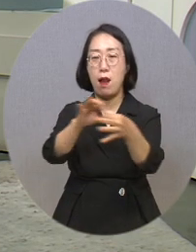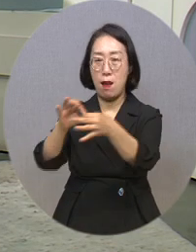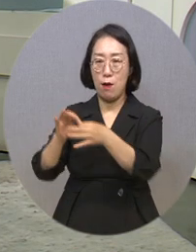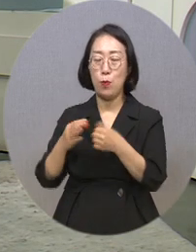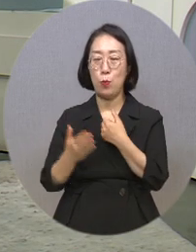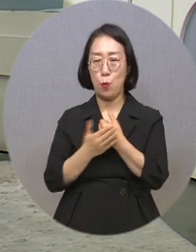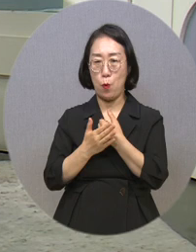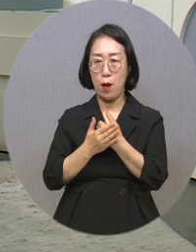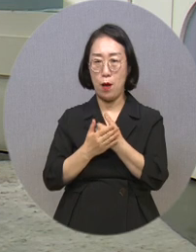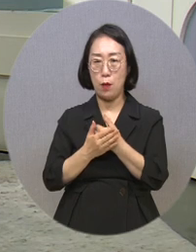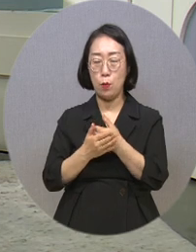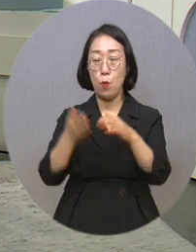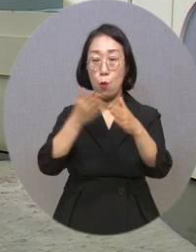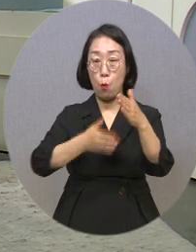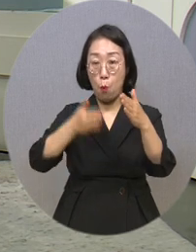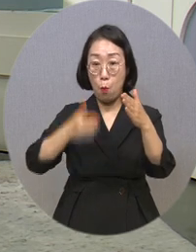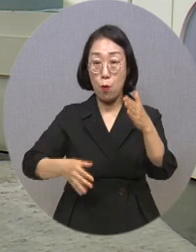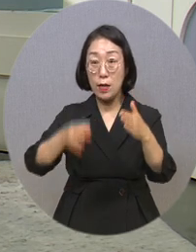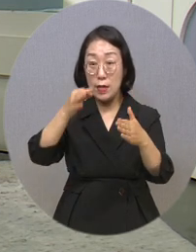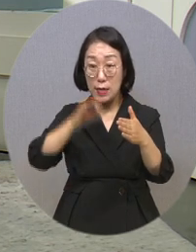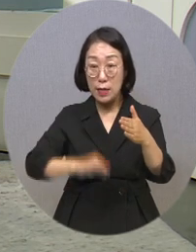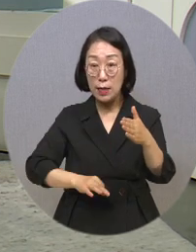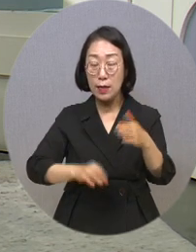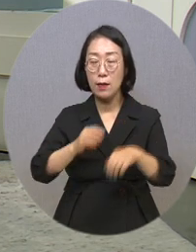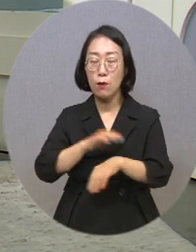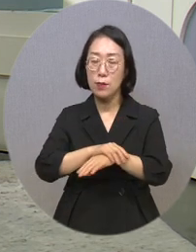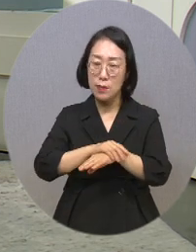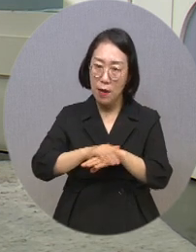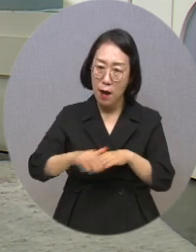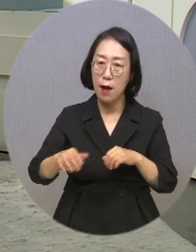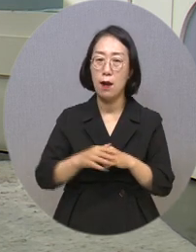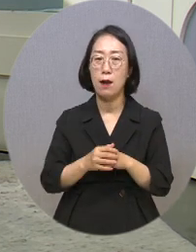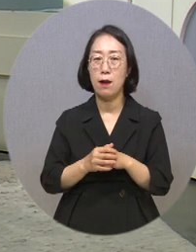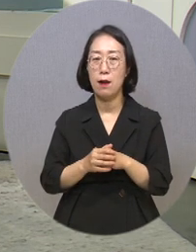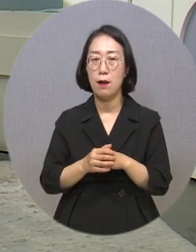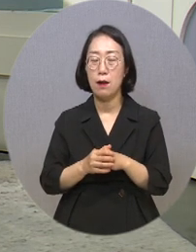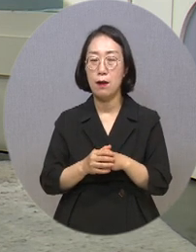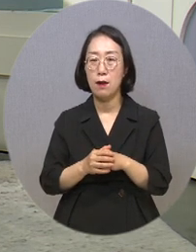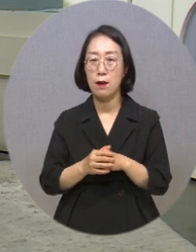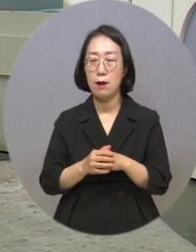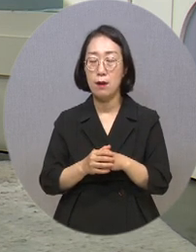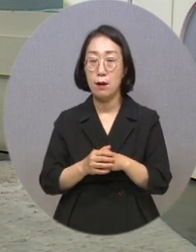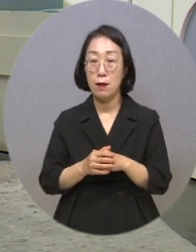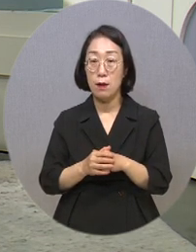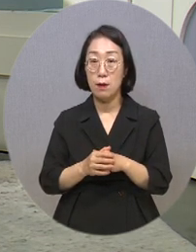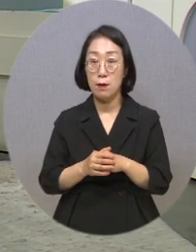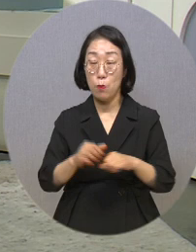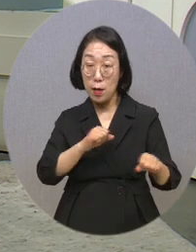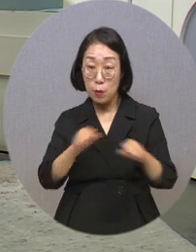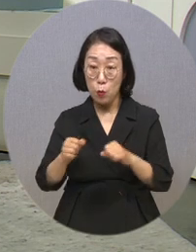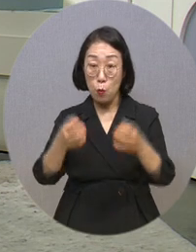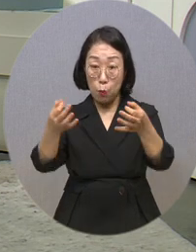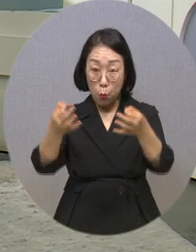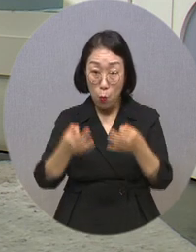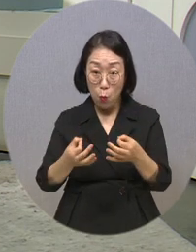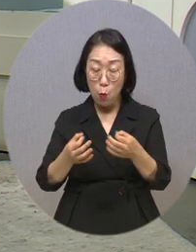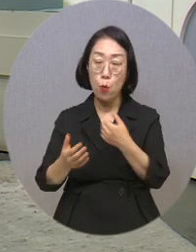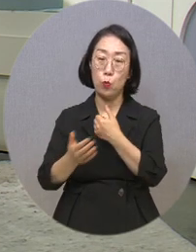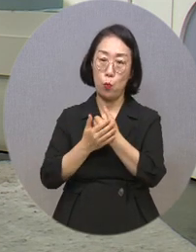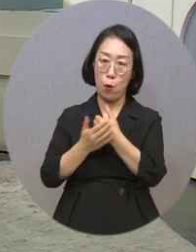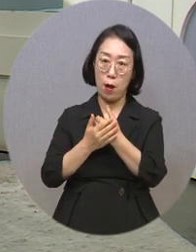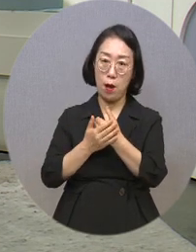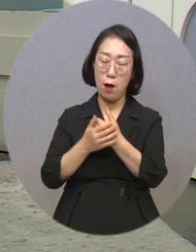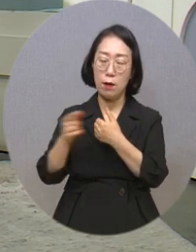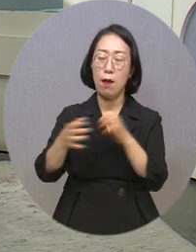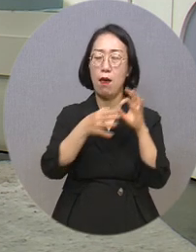건 저희가 실적을 잘 내고 정말 열심히 잘하면 또 도와주지 않습니까? 그래서 그게 끊이지 않고